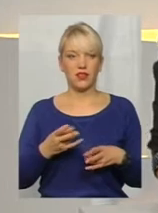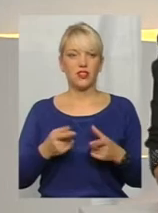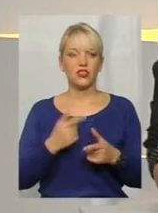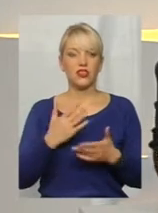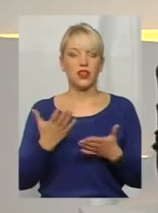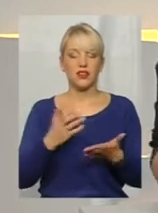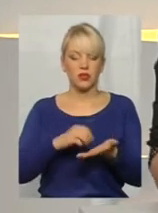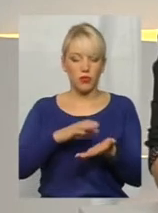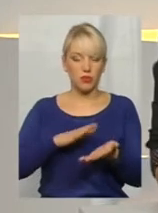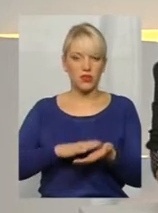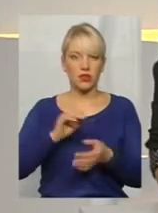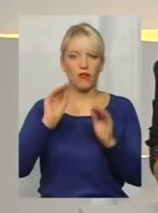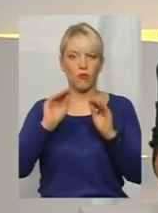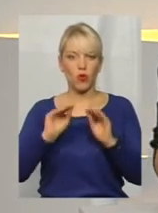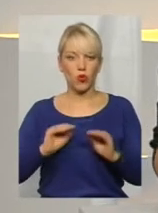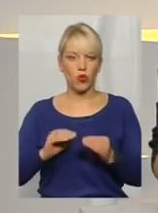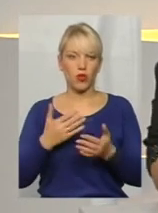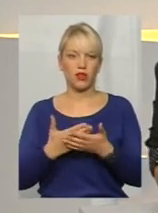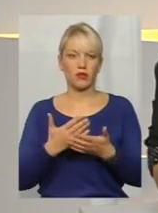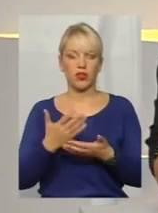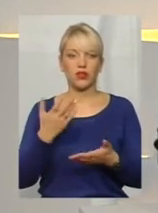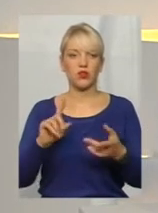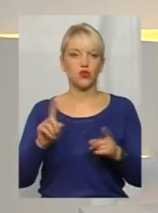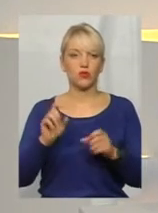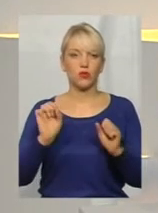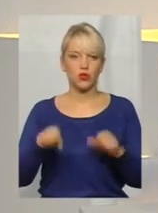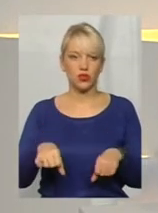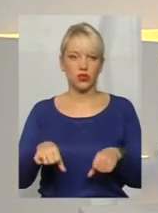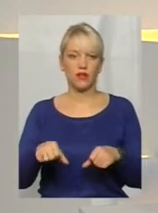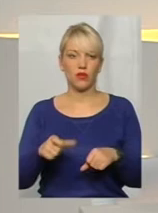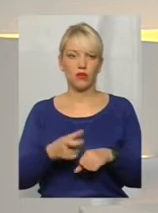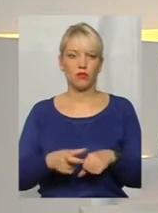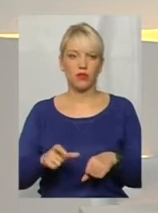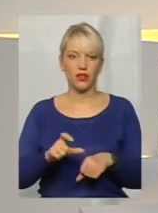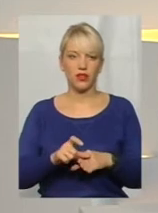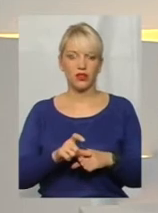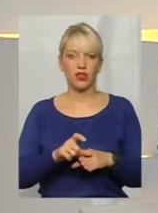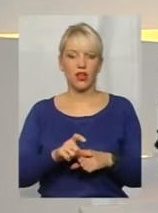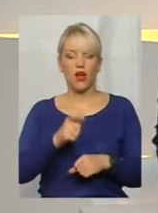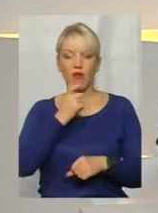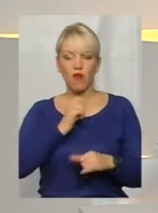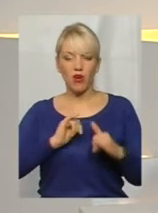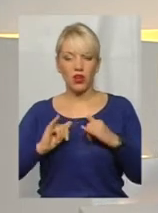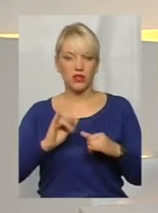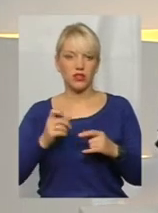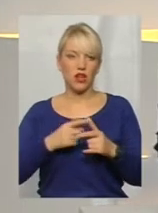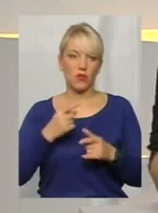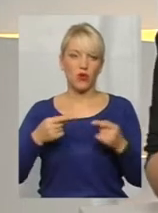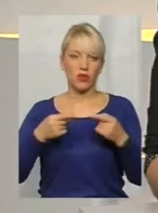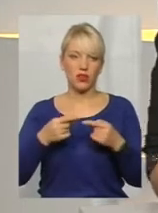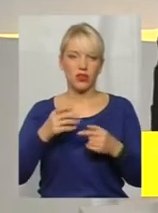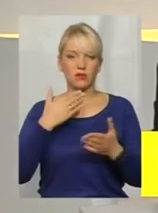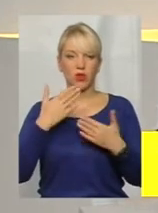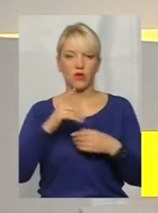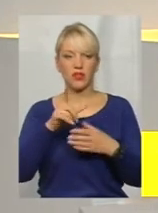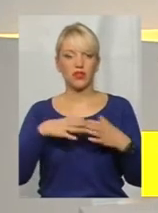прописано десь у протоколах, що можливо більш там коректніше або конкретніше спілкуватись з